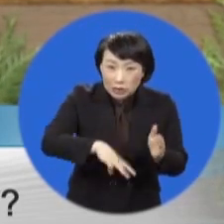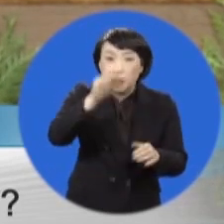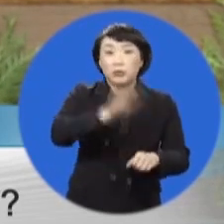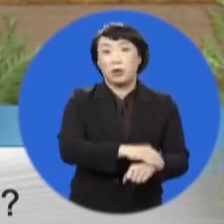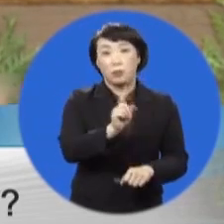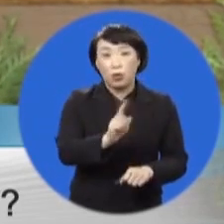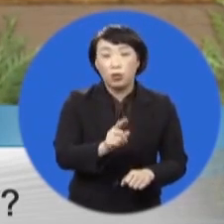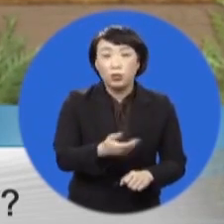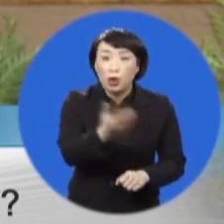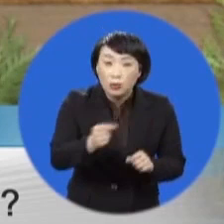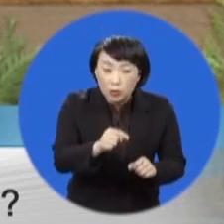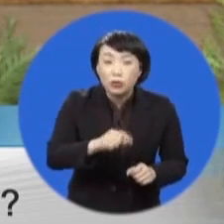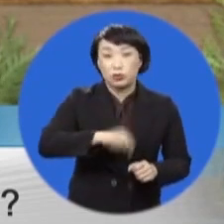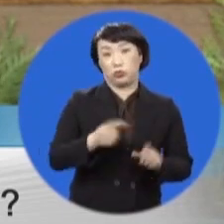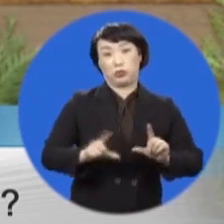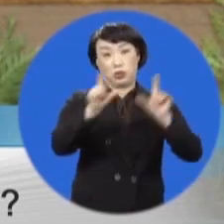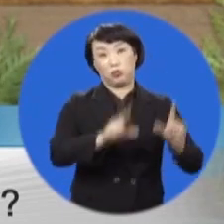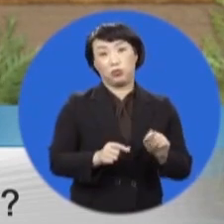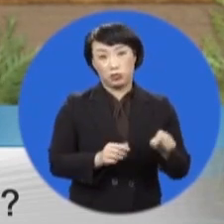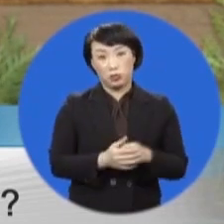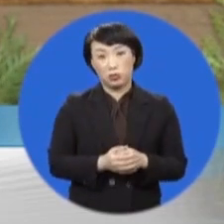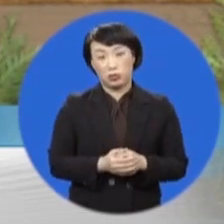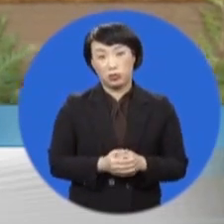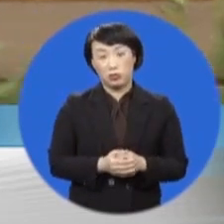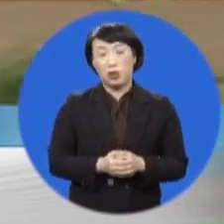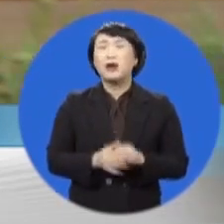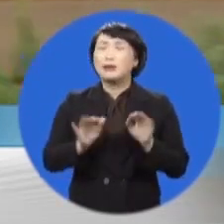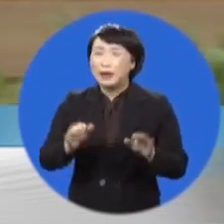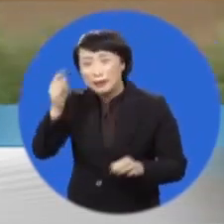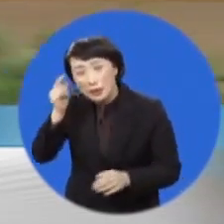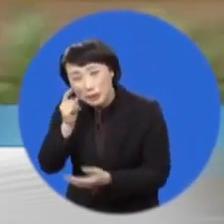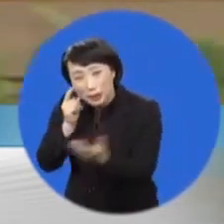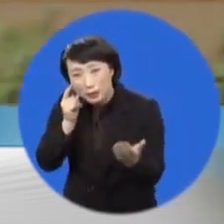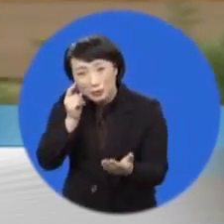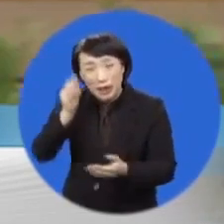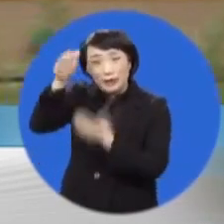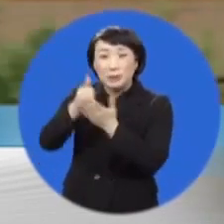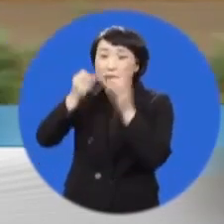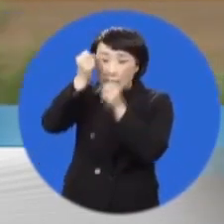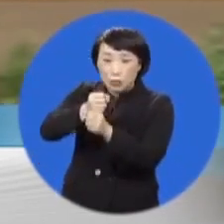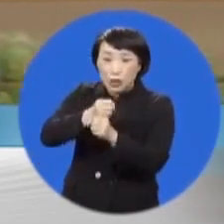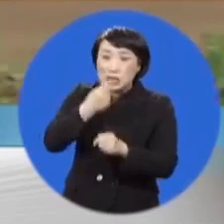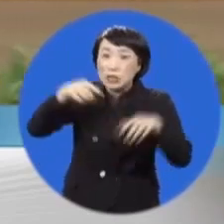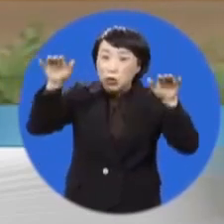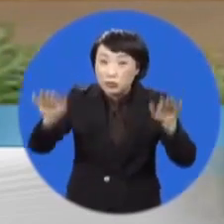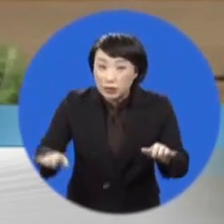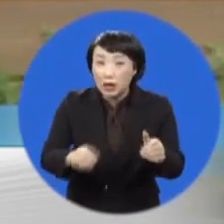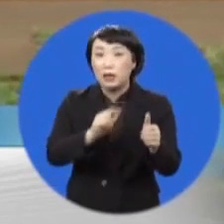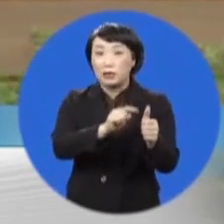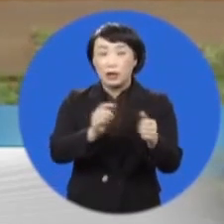잘못 벤츠도 뭐냐 스스로 속여 파는 것입니다 그러니까 보세용 하나님이 창조한 청사가